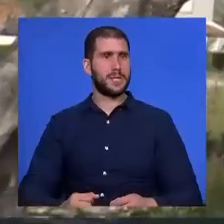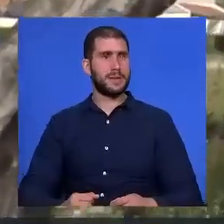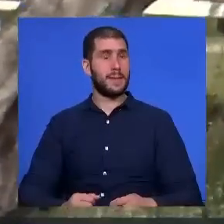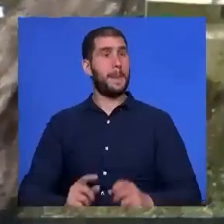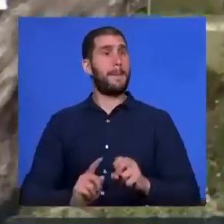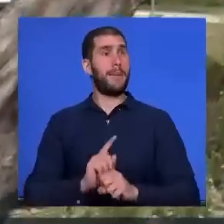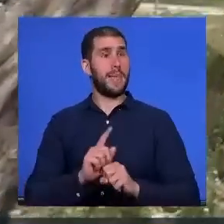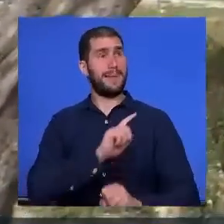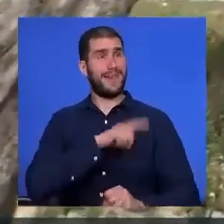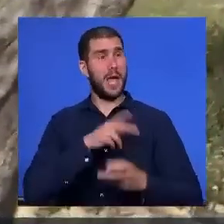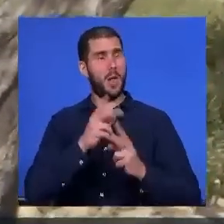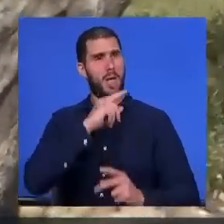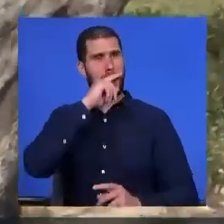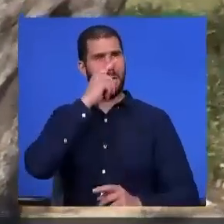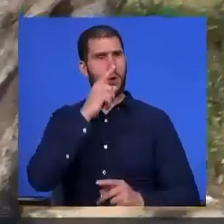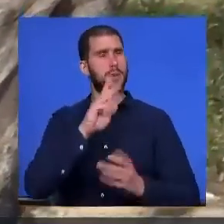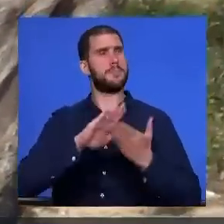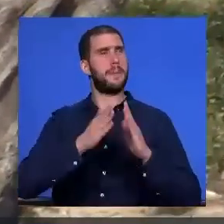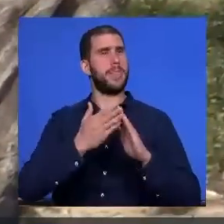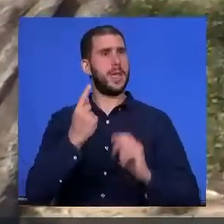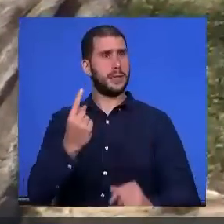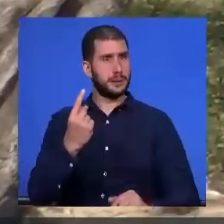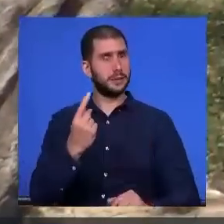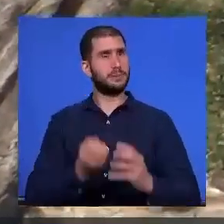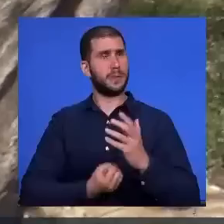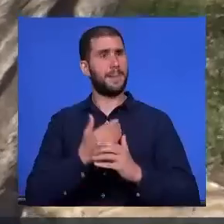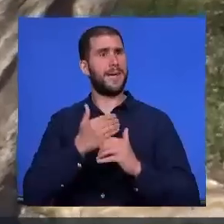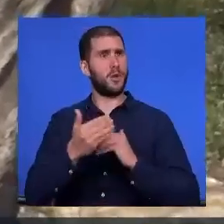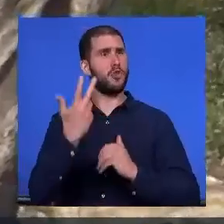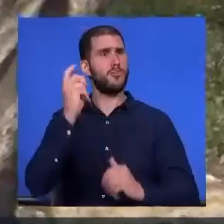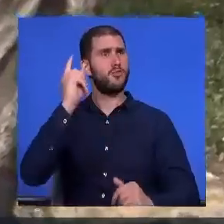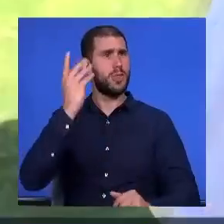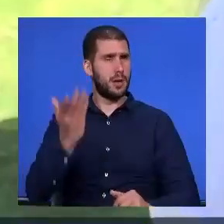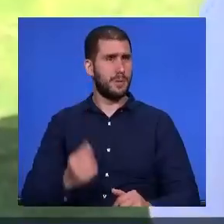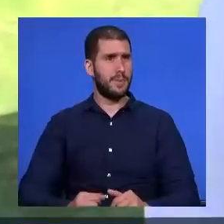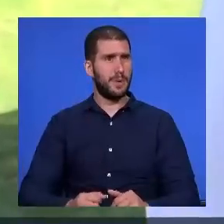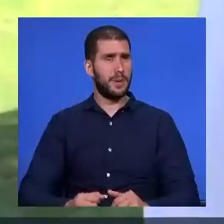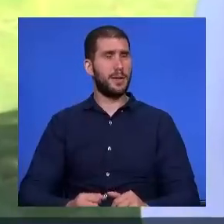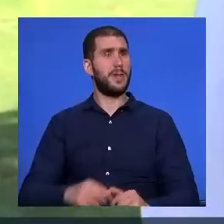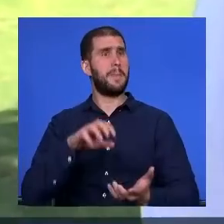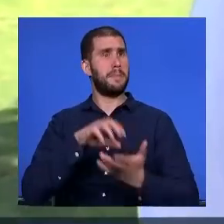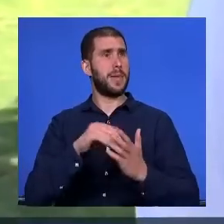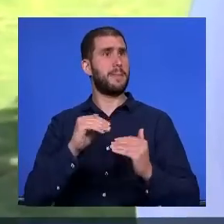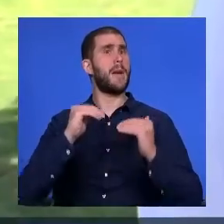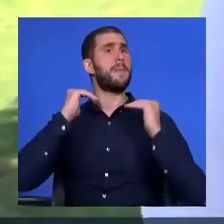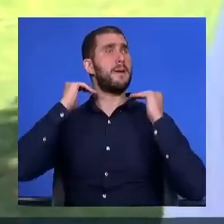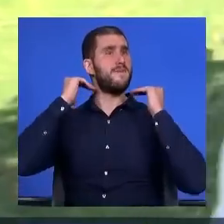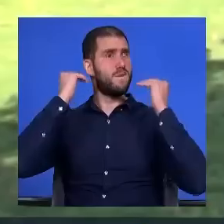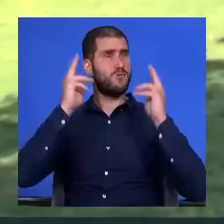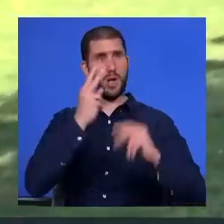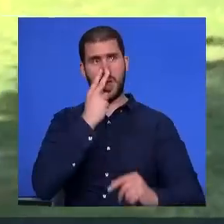בינתיים, העירייה יכולה להתגאות בעיקר במתנס, שקם באיחור של 30 שנה. מתקן ברמה מאוד גבוהה, אפשר לראות